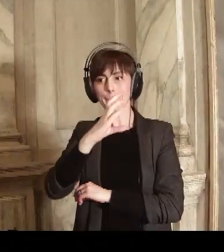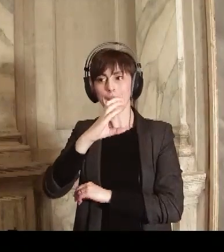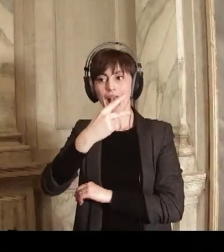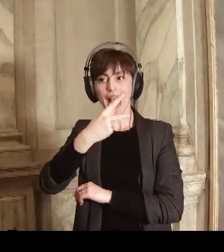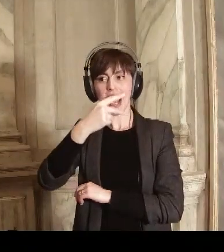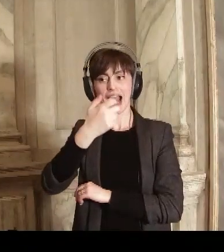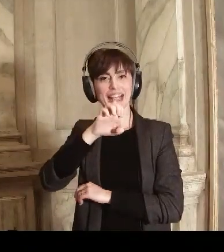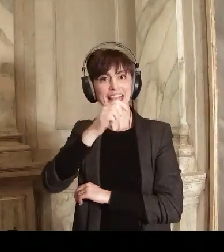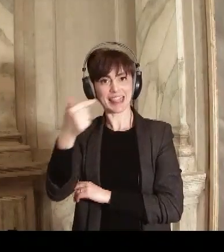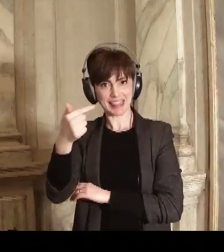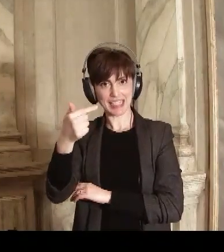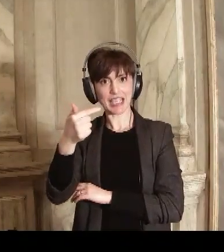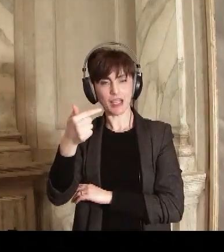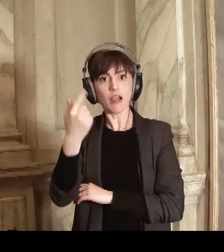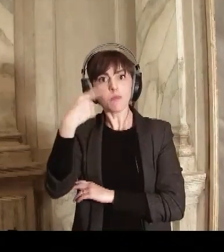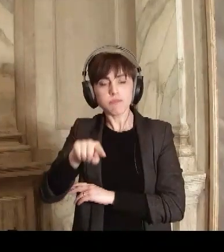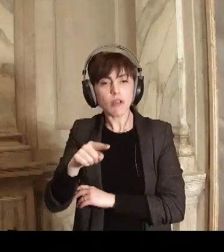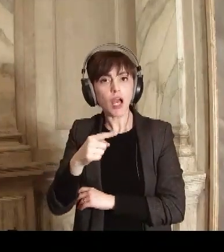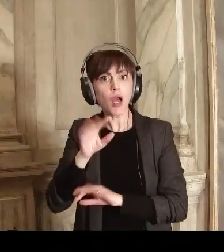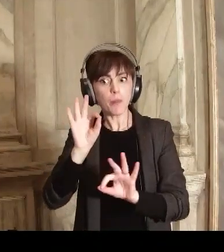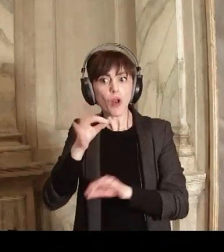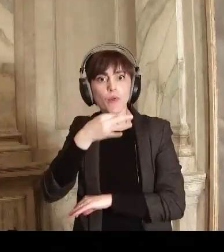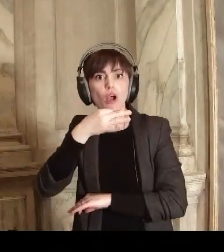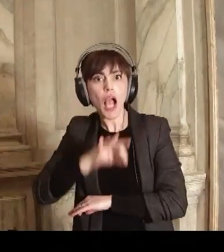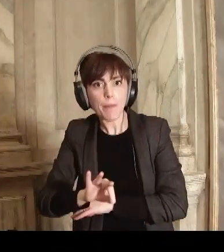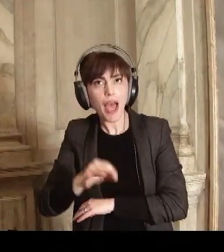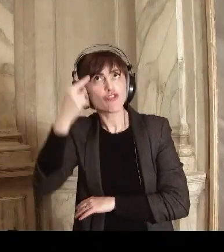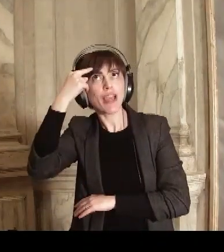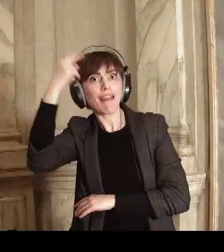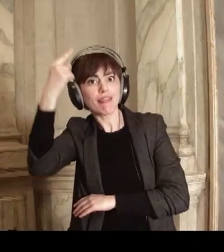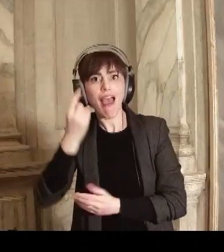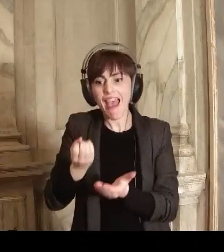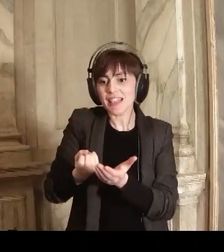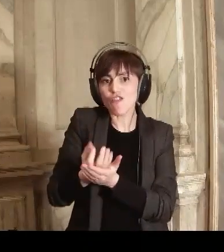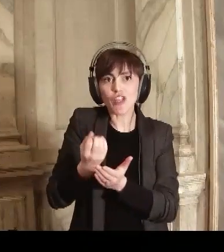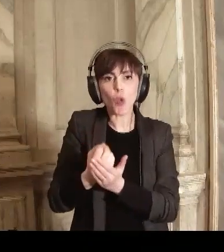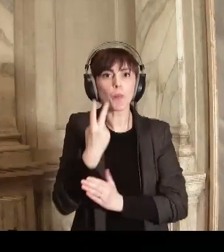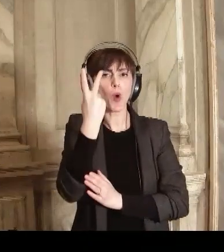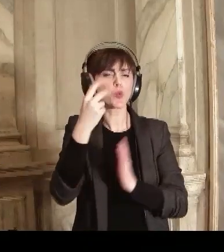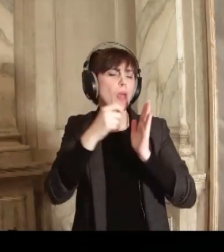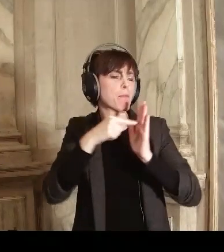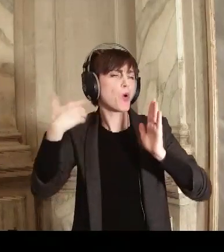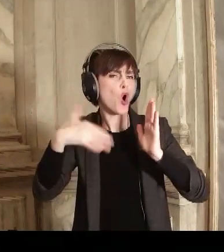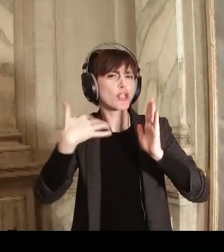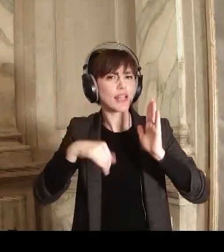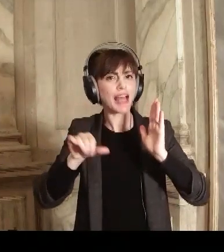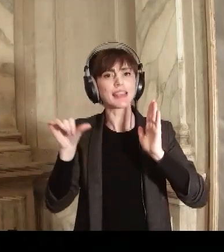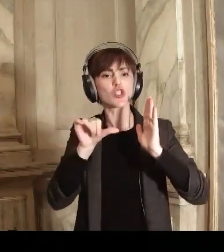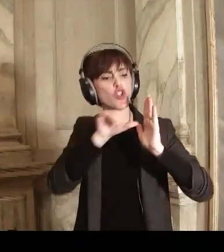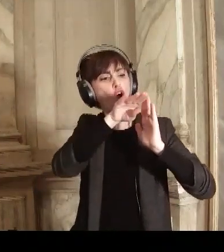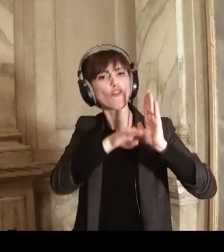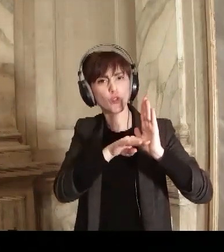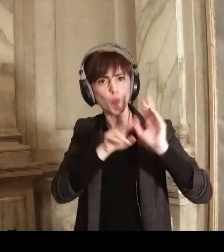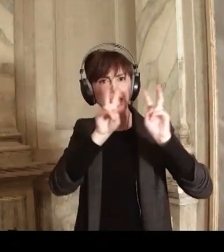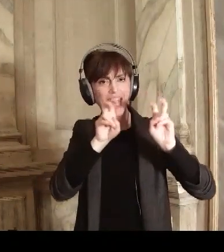contesto musicale per l'ideazione e lo sviluppo dei due dei più importanti software per lo sviluppo del suono